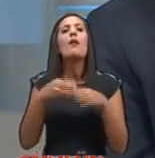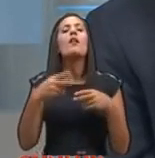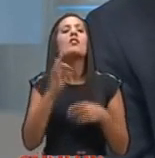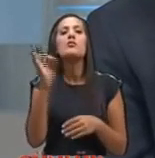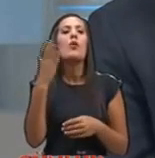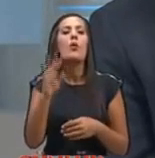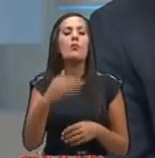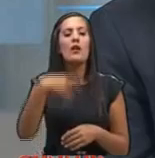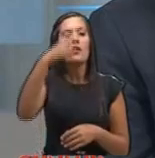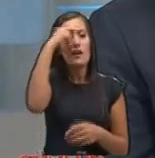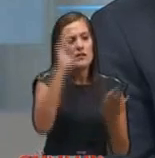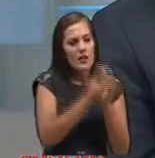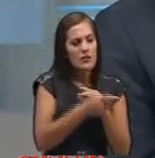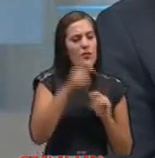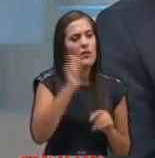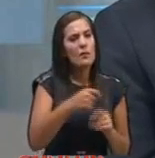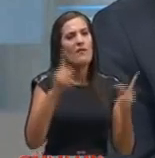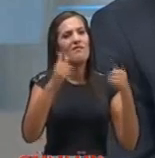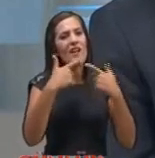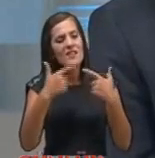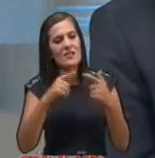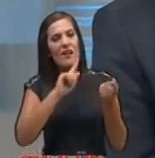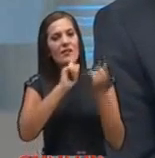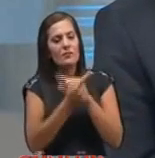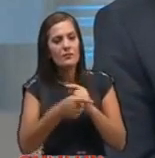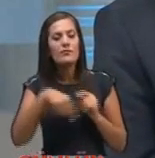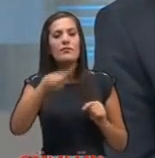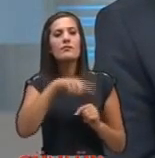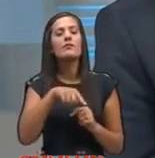Doğru aslında. Yaz sezonunda da yaptığımız festivallerle